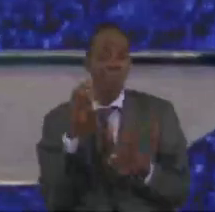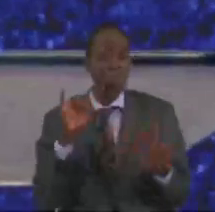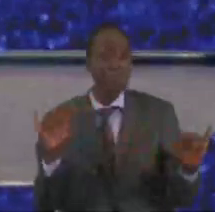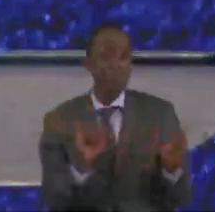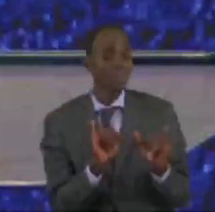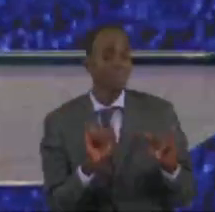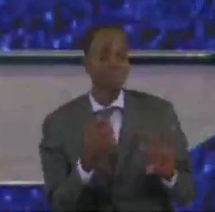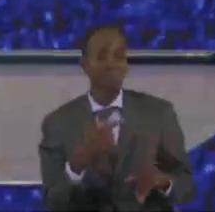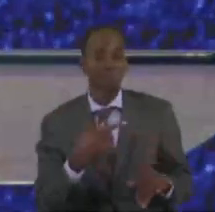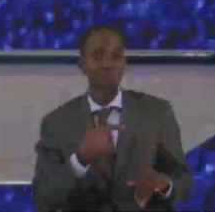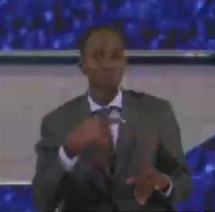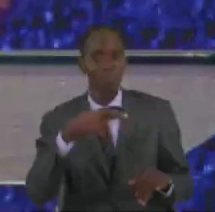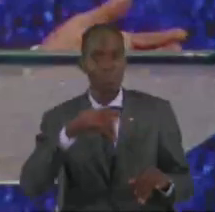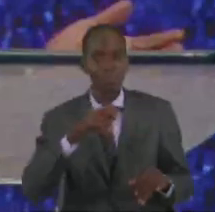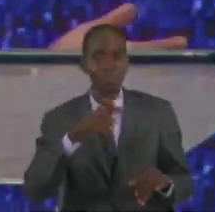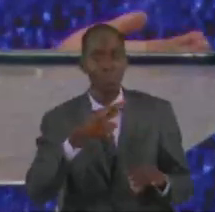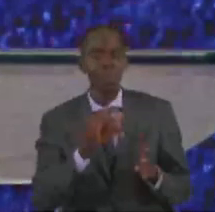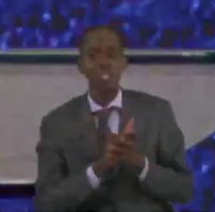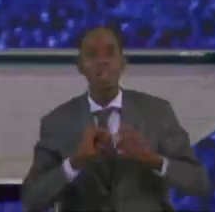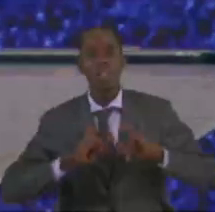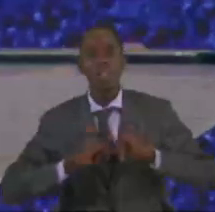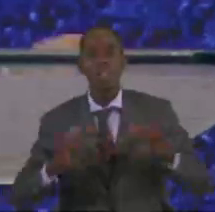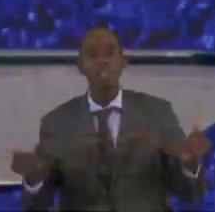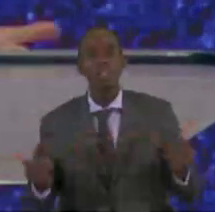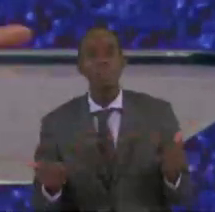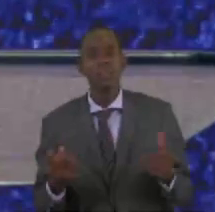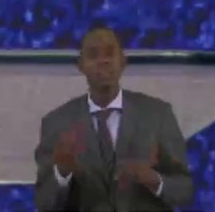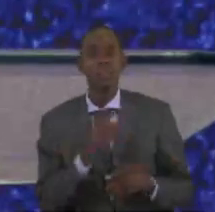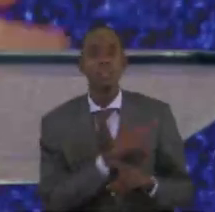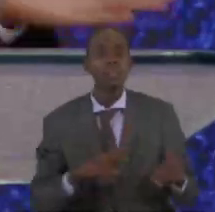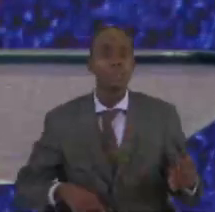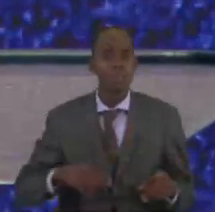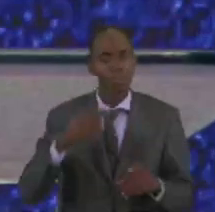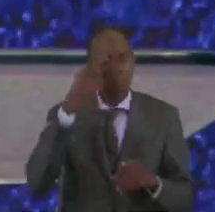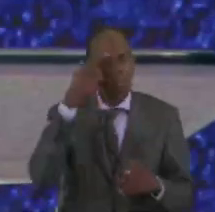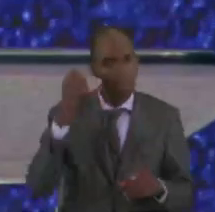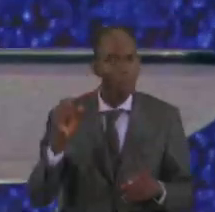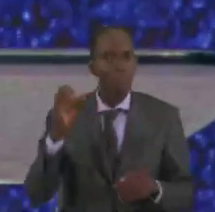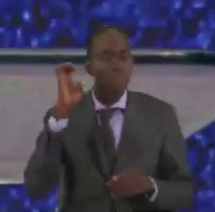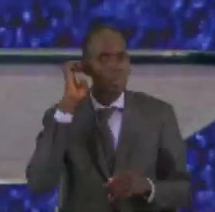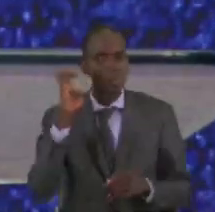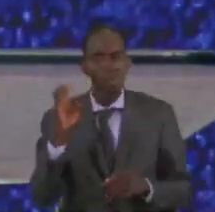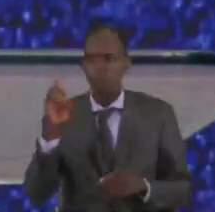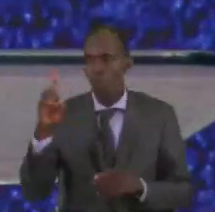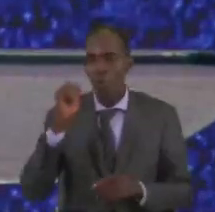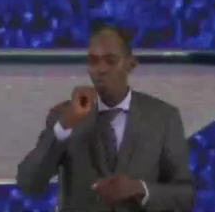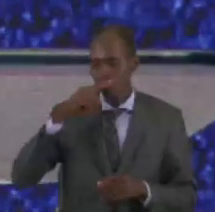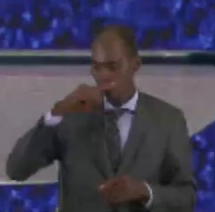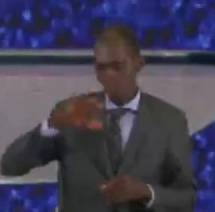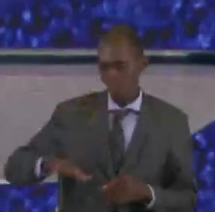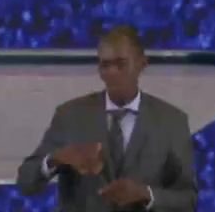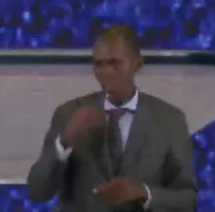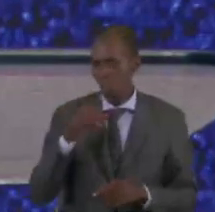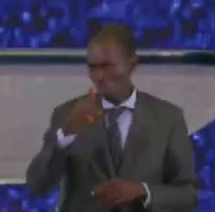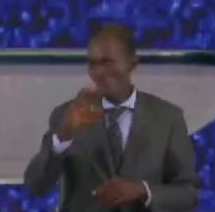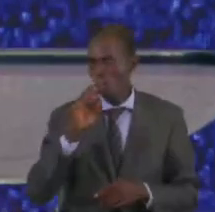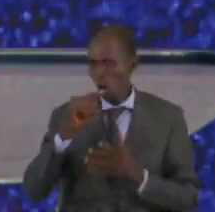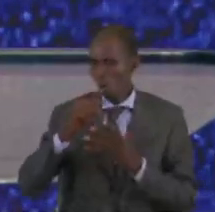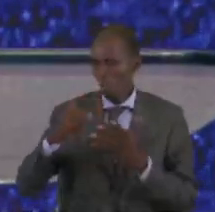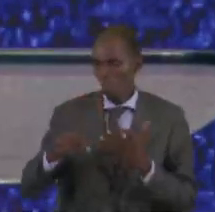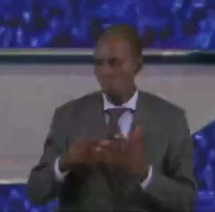transformation. C'était le même Pierre qui avait renié le Seigneur parce qu'une servante a dit que tu